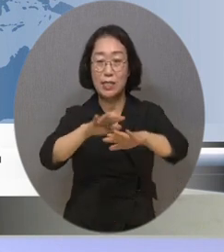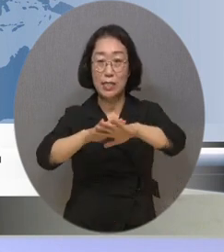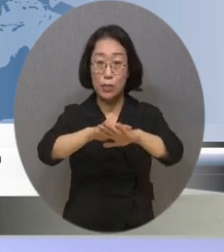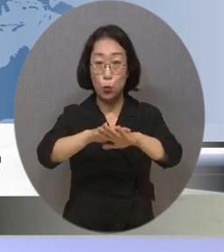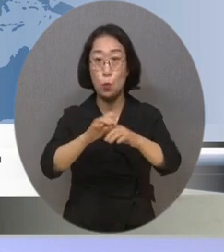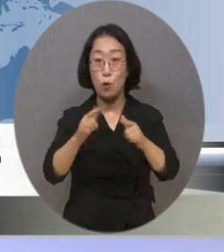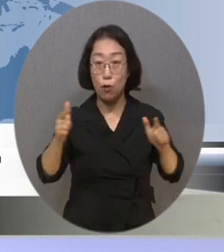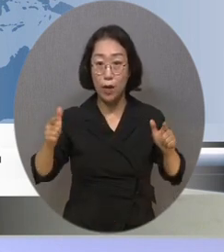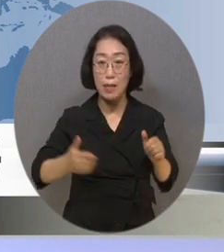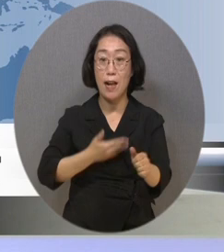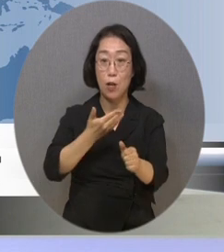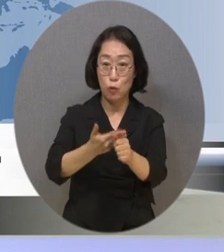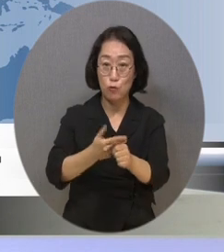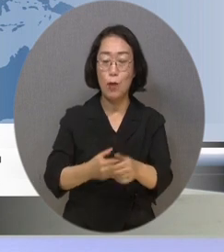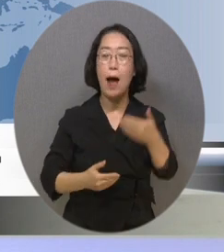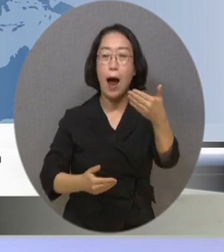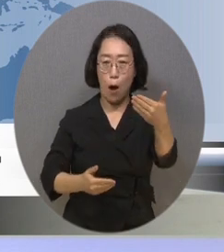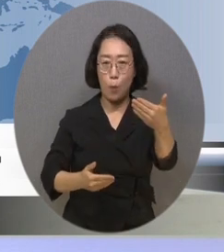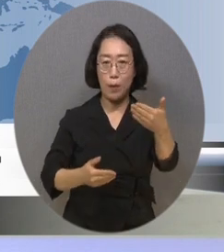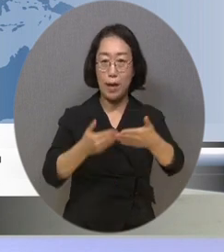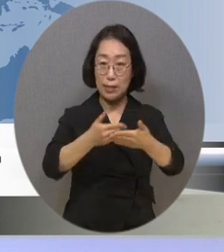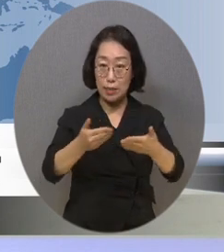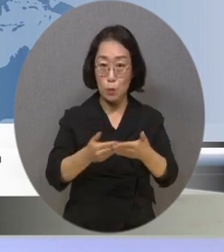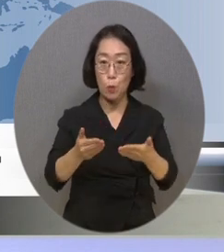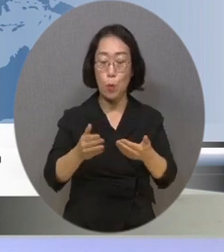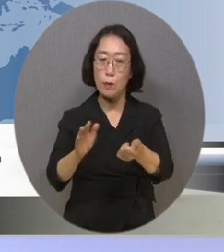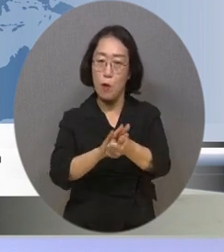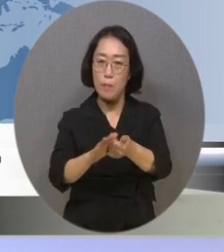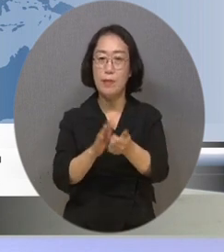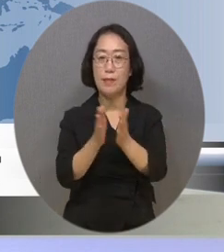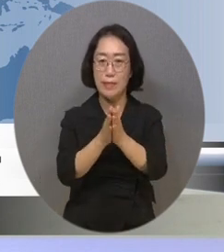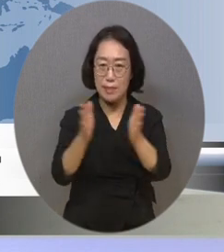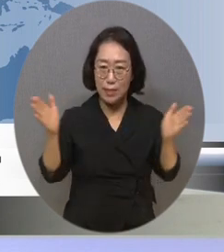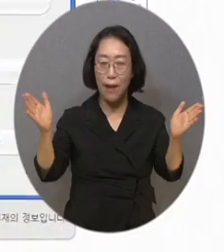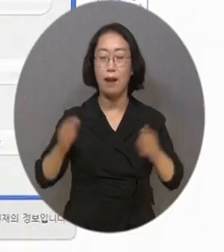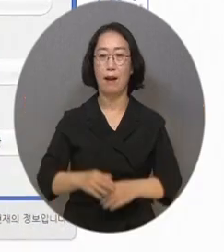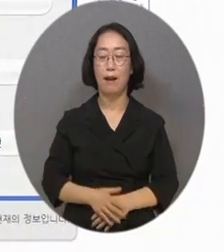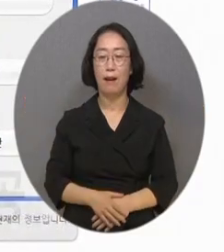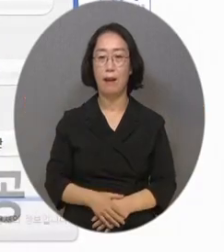상황과 통제 정보 등 9개 지도에 대한 서비스를 제공합니다